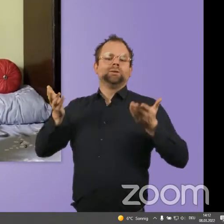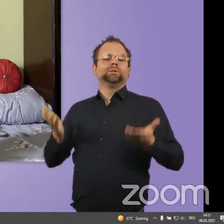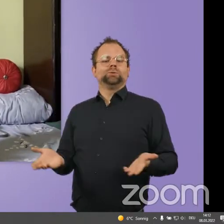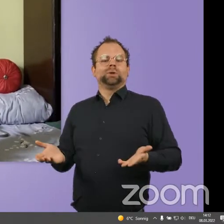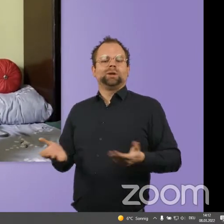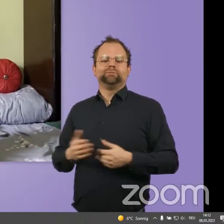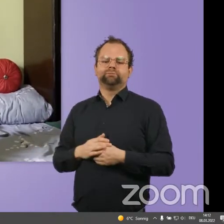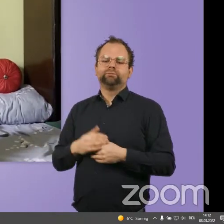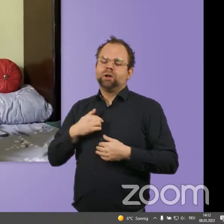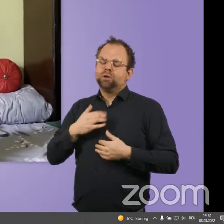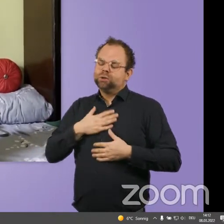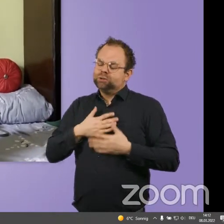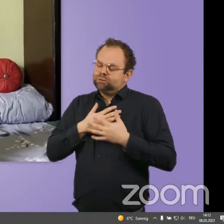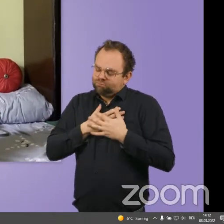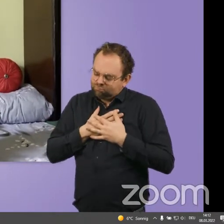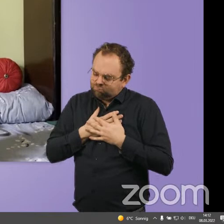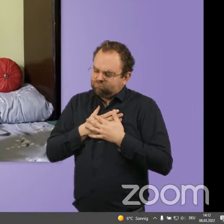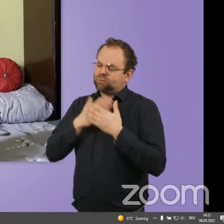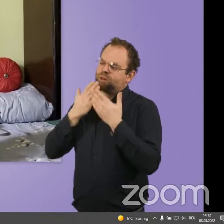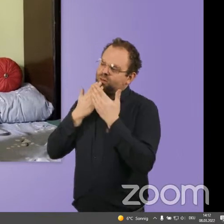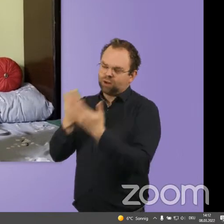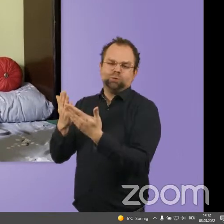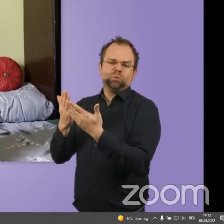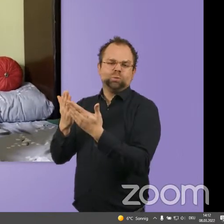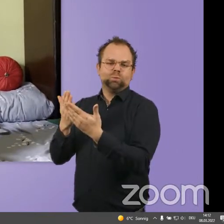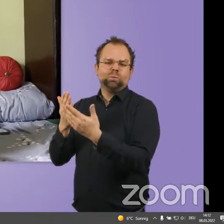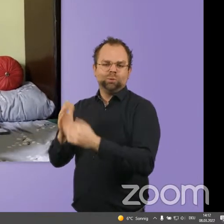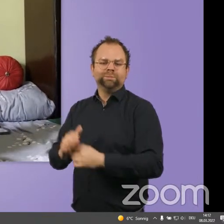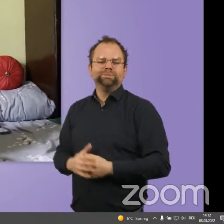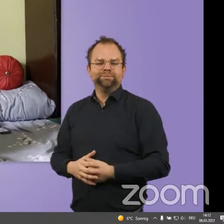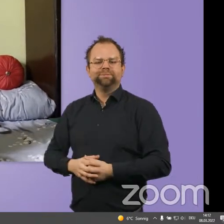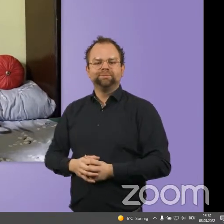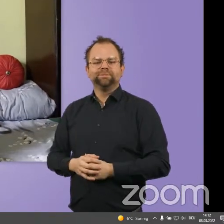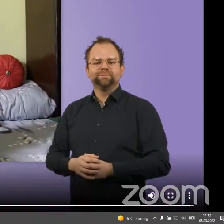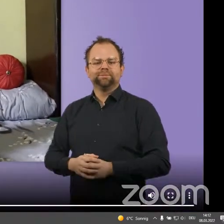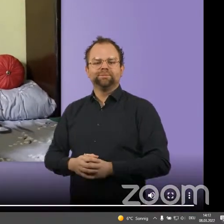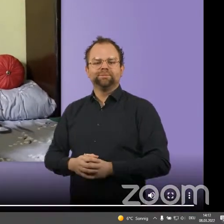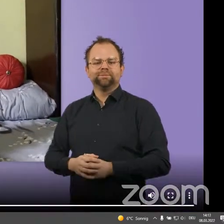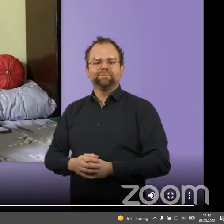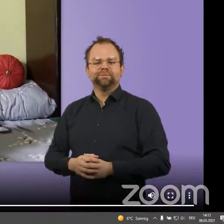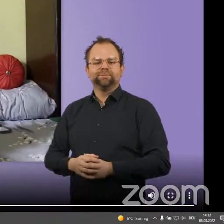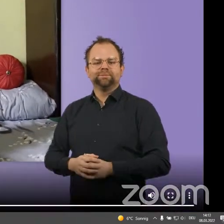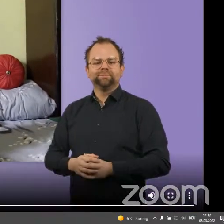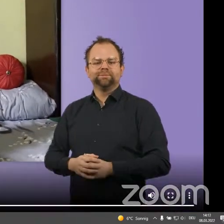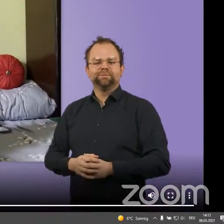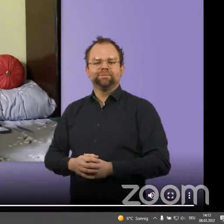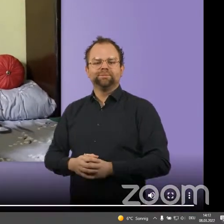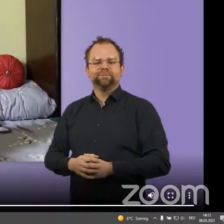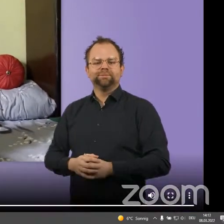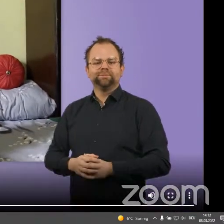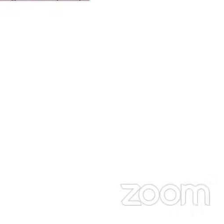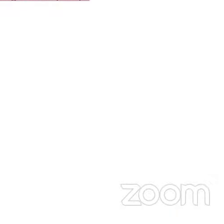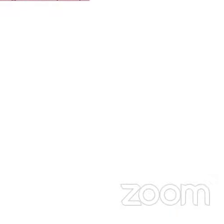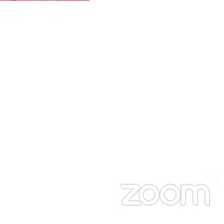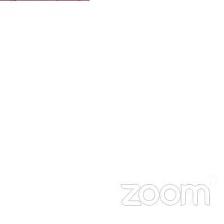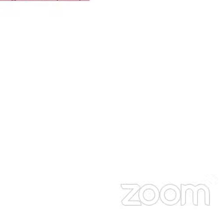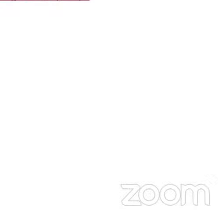चाहिँ एकदमै मेरो मनदेखि नै एकदमै धेरै धेरै धन्यवाद दिन चाहन्छु